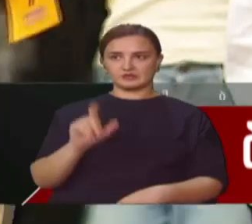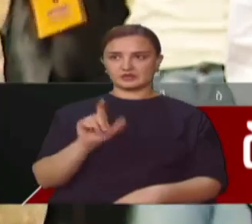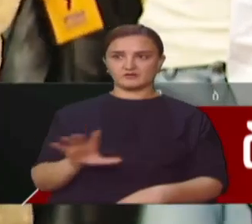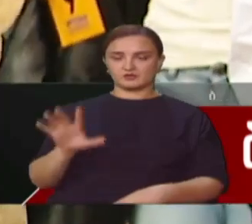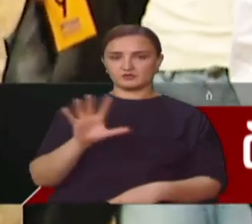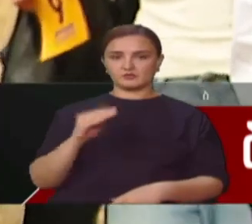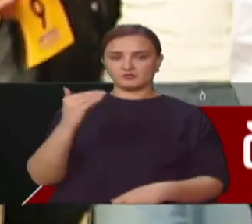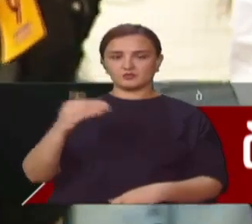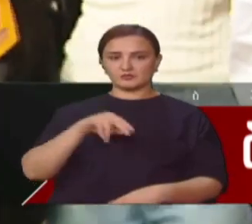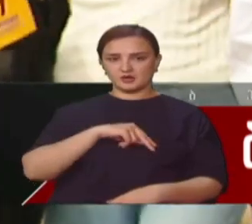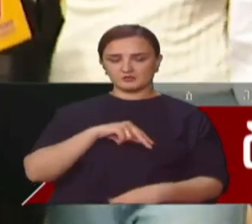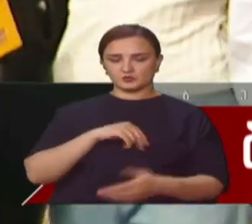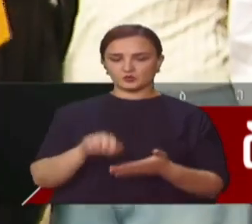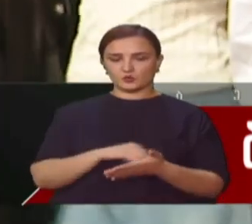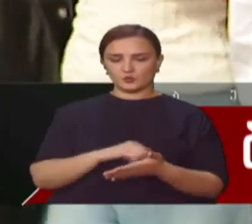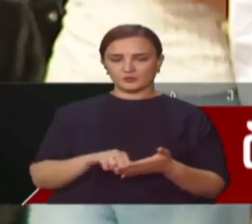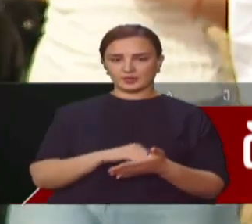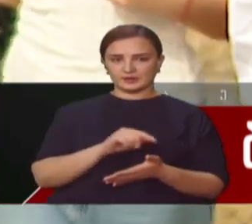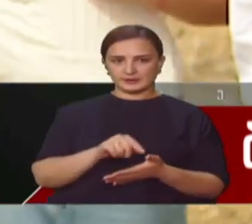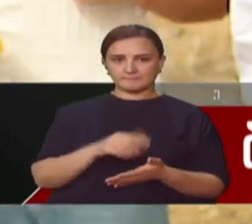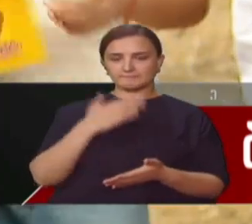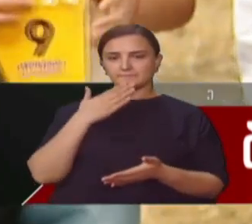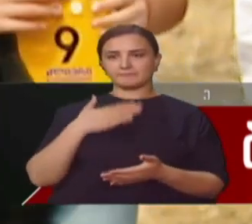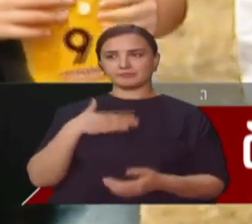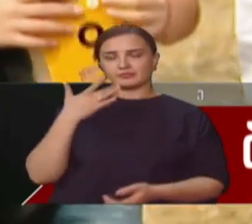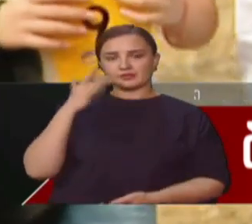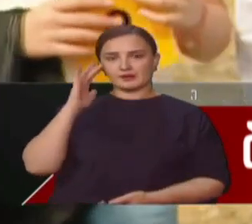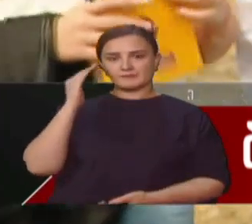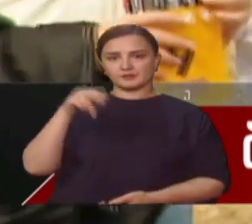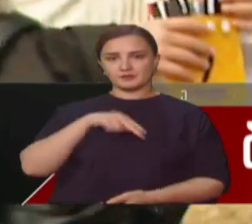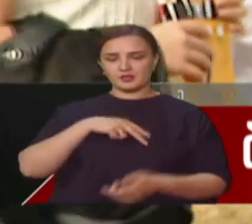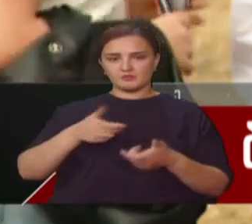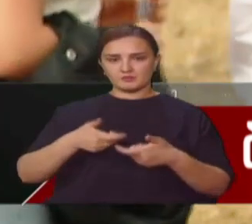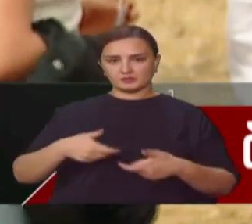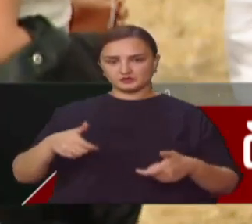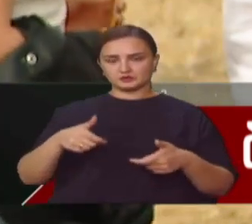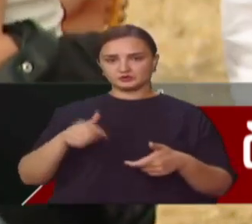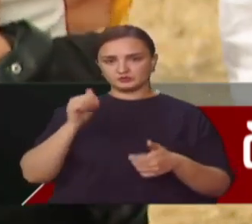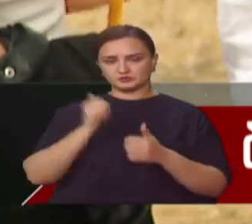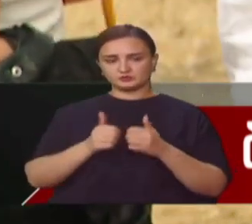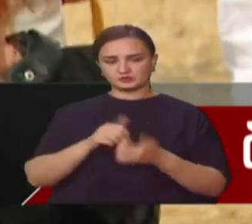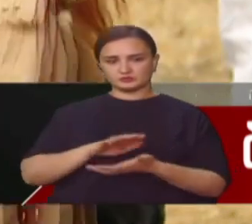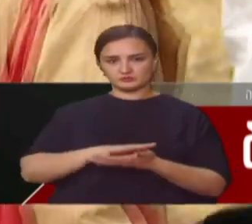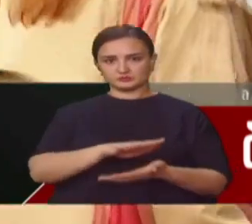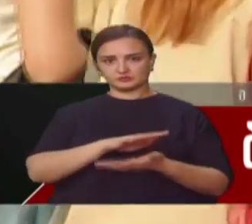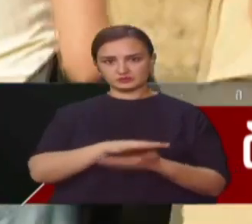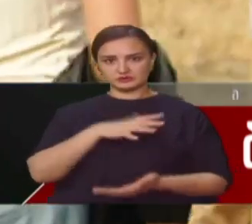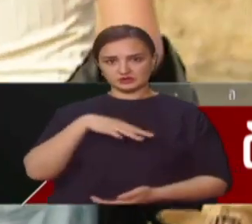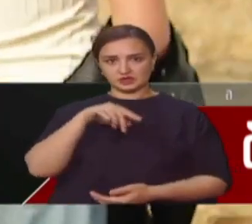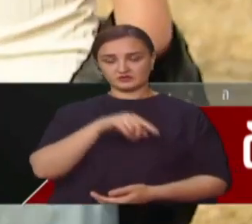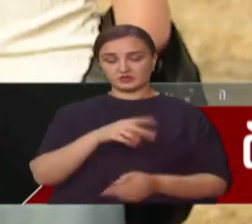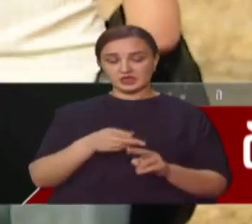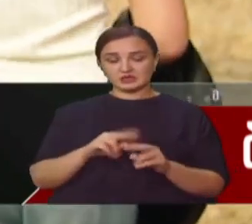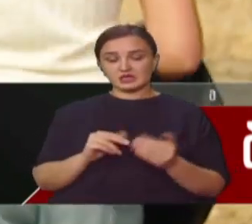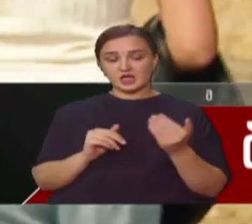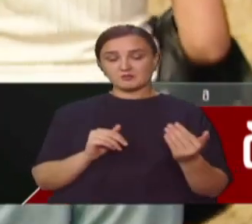ევროპარლამენტის რეზოლუცია იქნება თუ ის რაც ითქმის ხოლმე შეერთებული შტატების სენატში თუ აგერ ბუნდესტაგში რასაც იღებენ, ეს არის